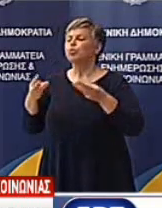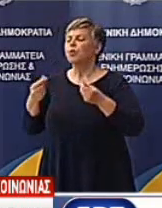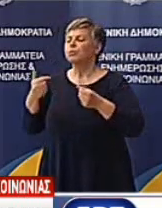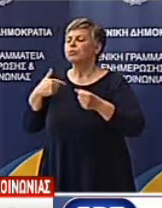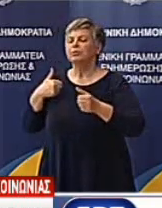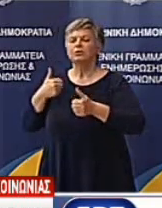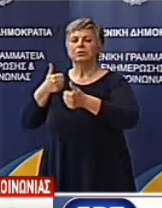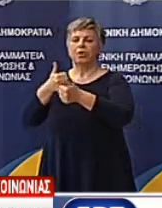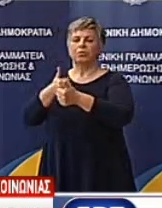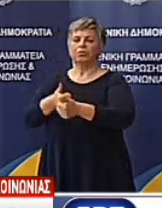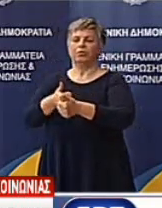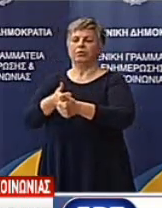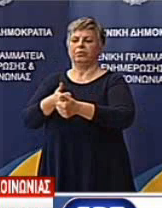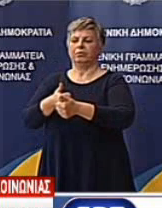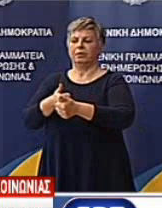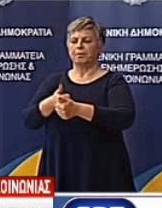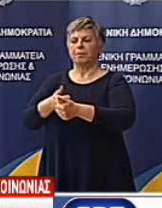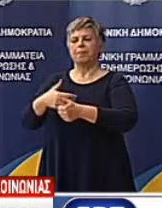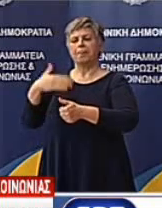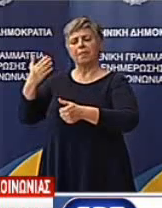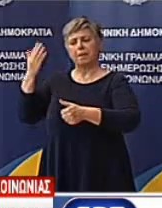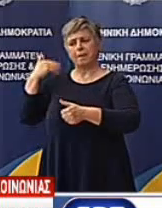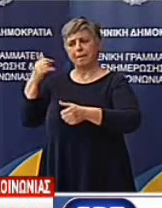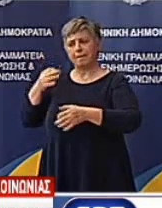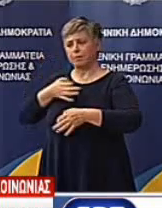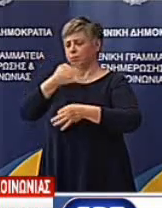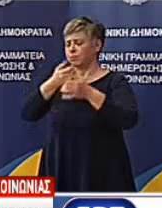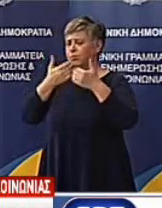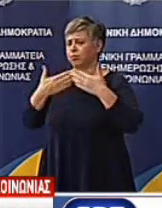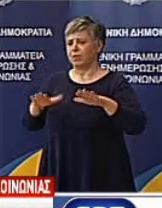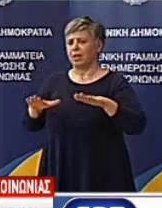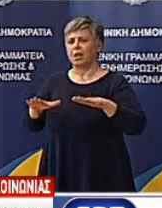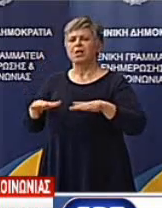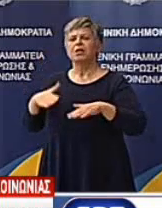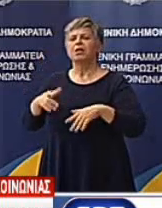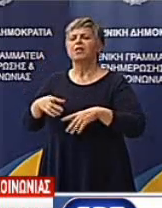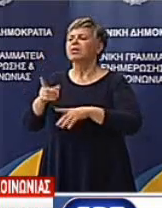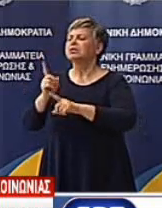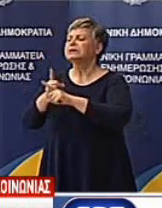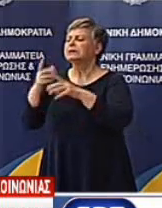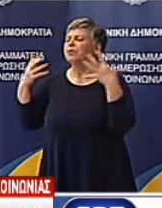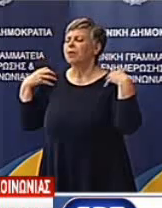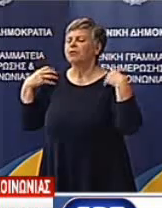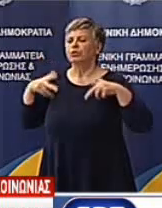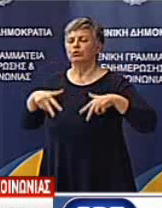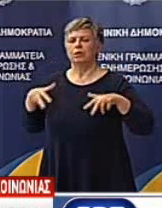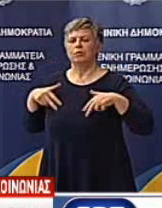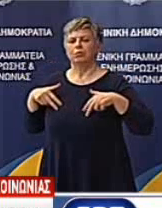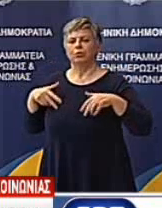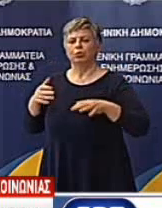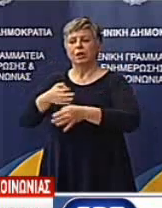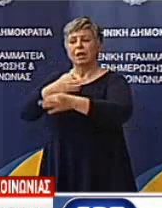θα εφαρμοστούν, έχουν αναγγελθεί από τον αρμόδιο υπουργό τον κύριο Αποστόλου αυτά, ένα σχέδιο προκειμένου να